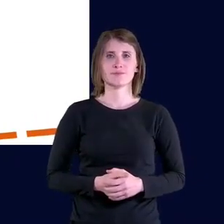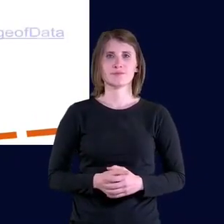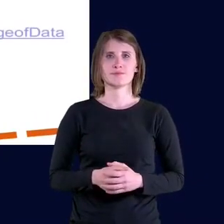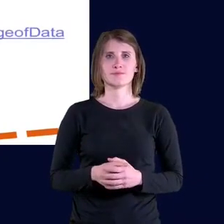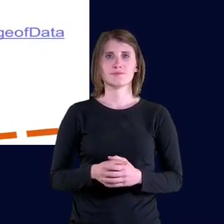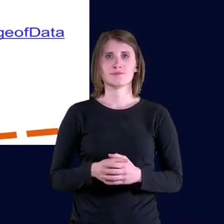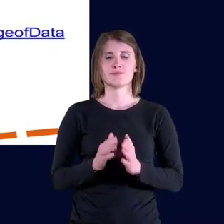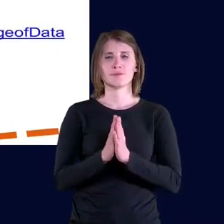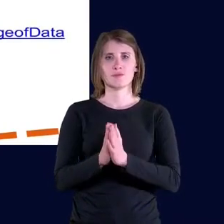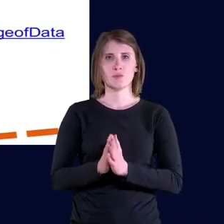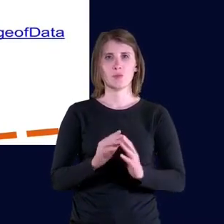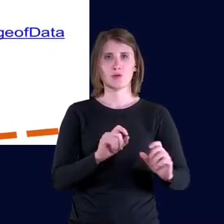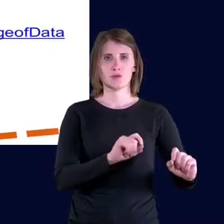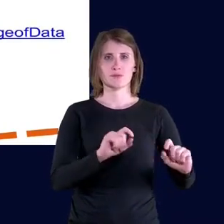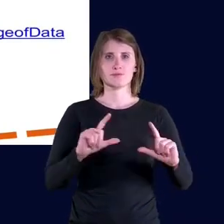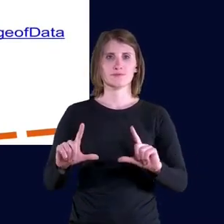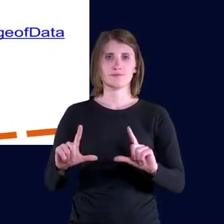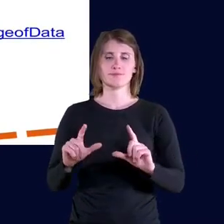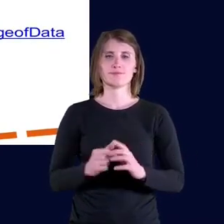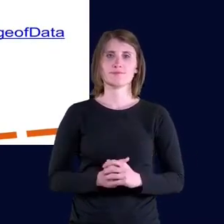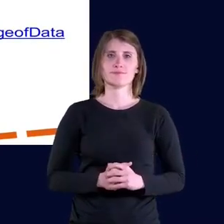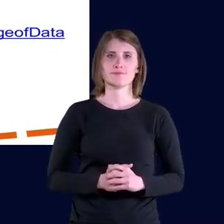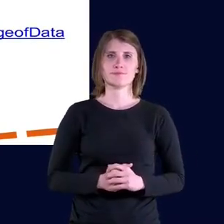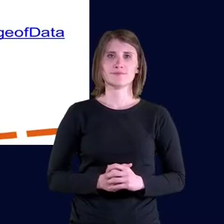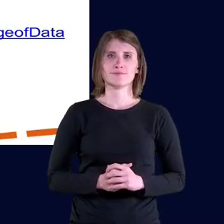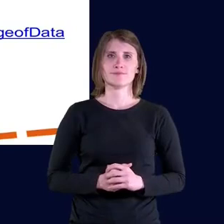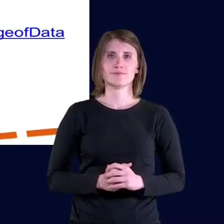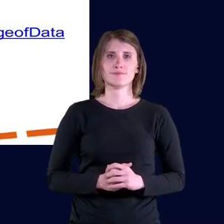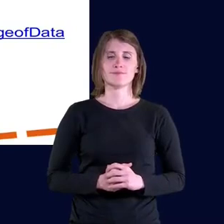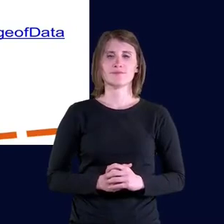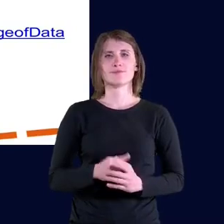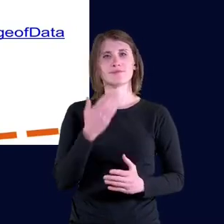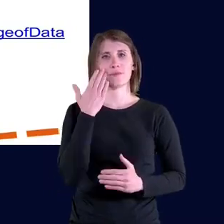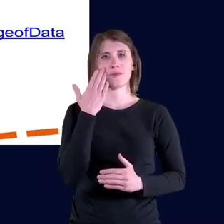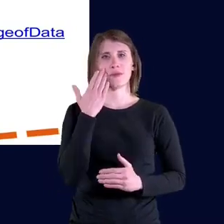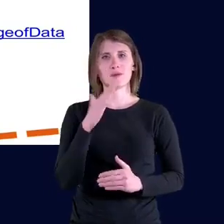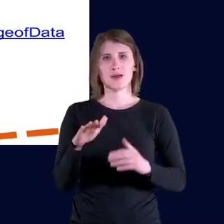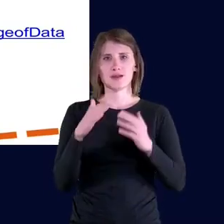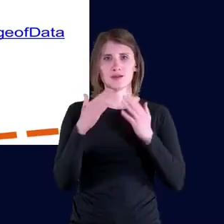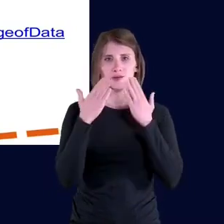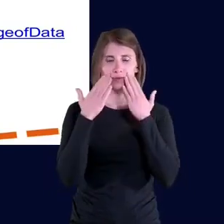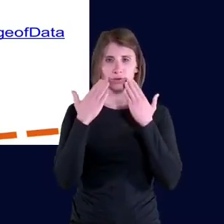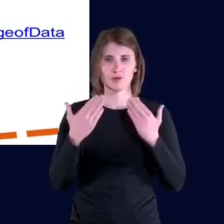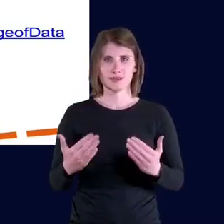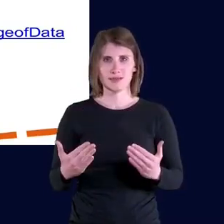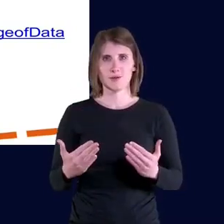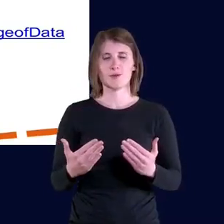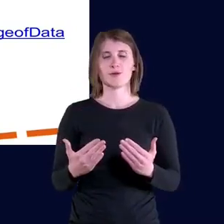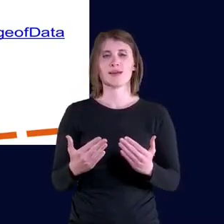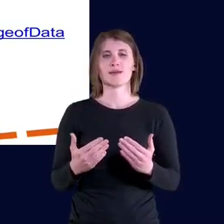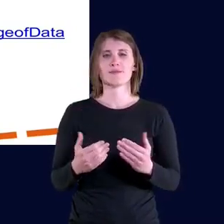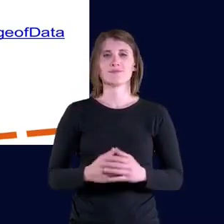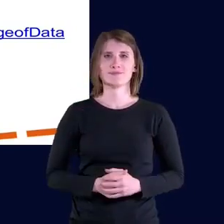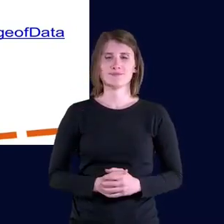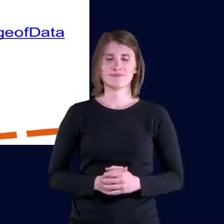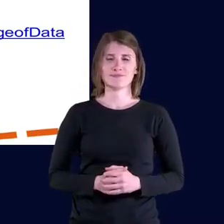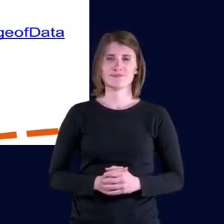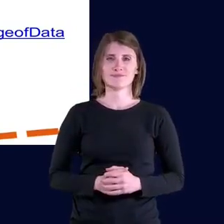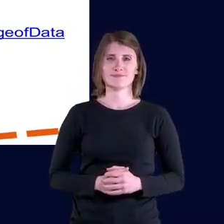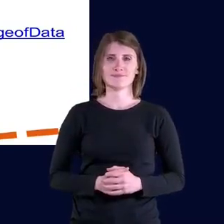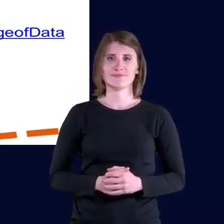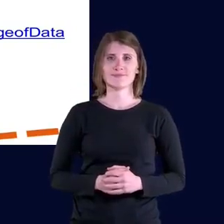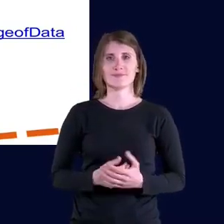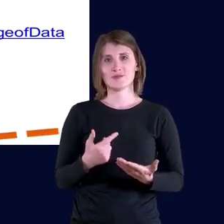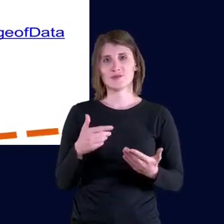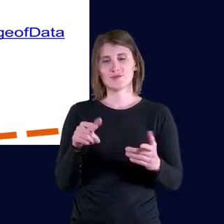następnie stolik Poproszę bardzo dziękuję za uwagę i